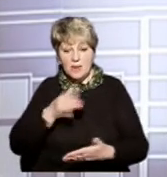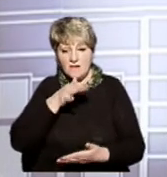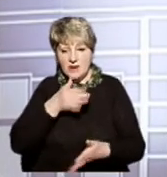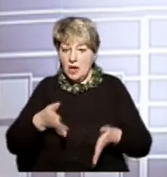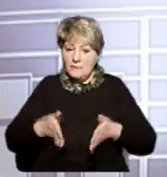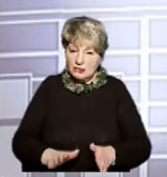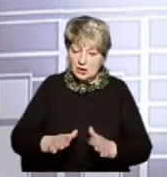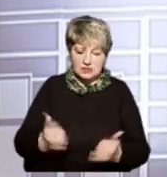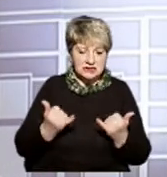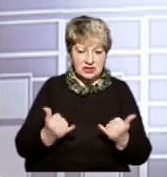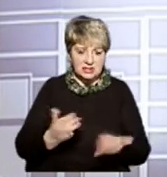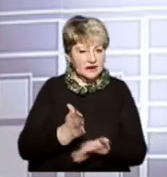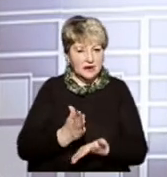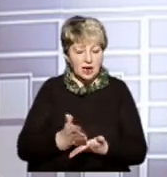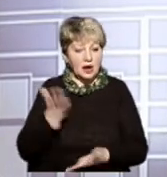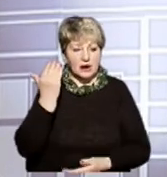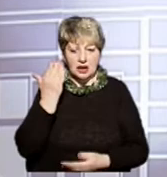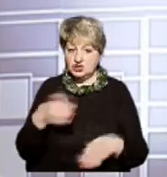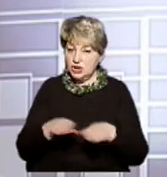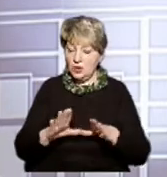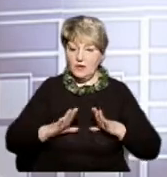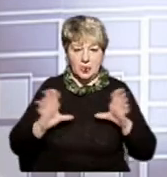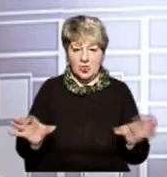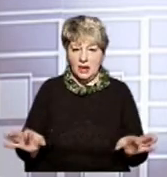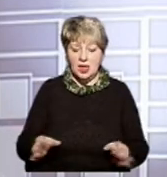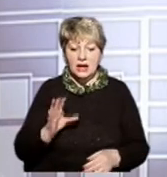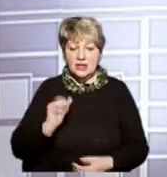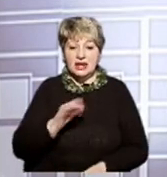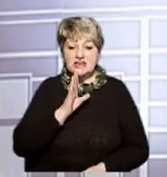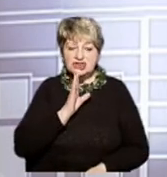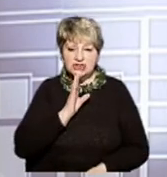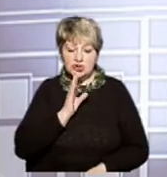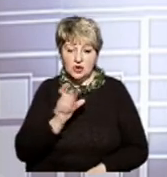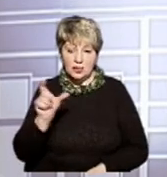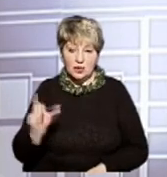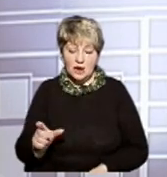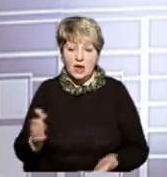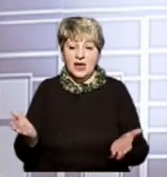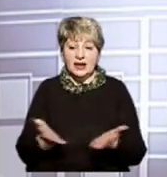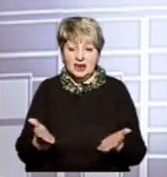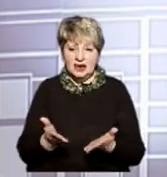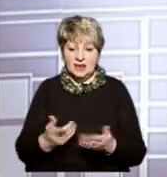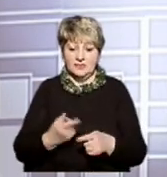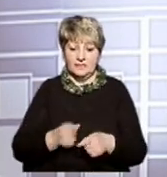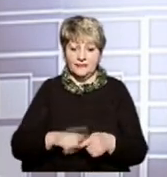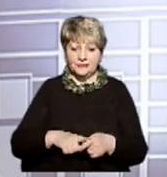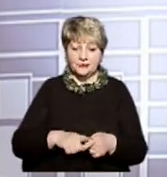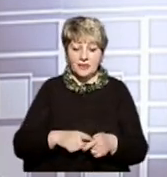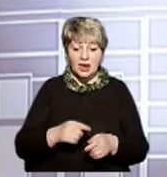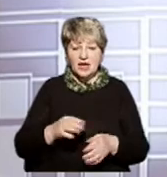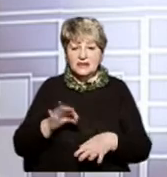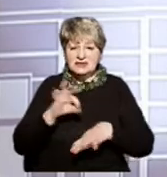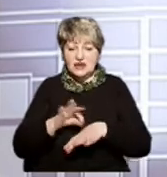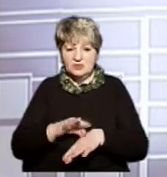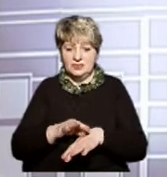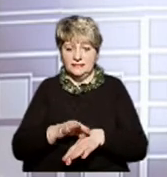у нас знаходиться зараз, що такого раніше не було. І жінок з пізніми гестозами. Тобто це ті токсикози пізнього терміну вагітності,